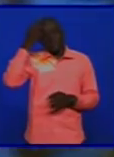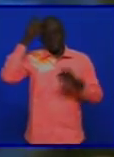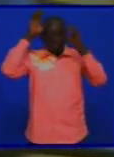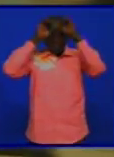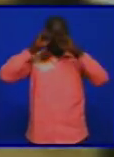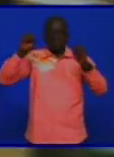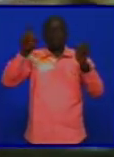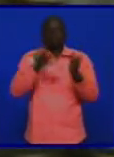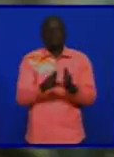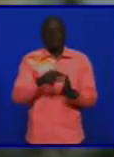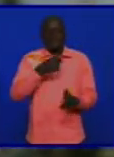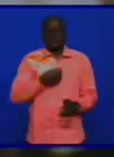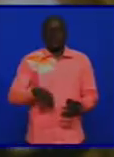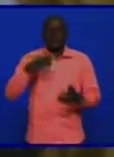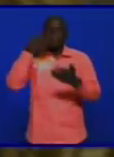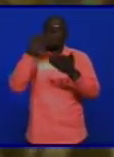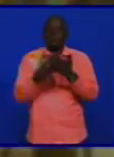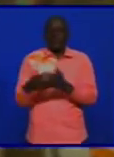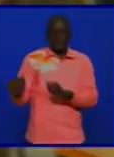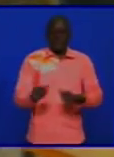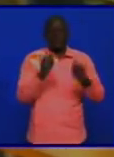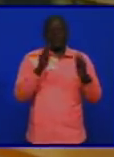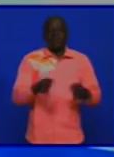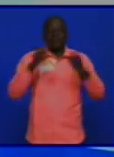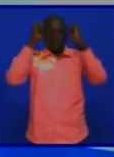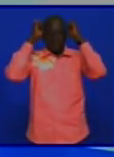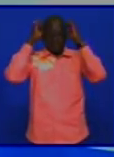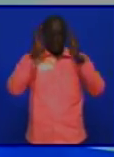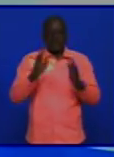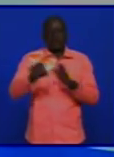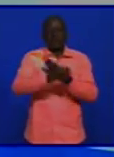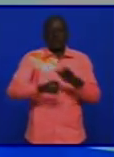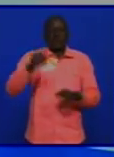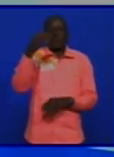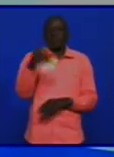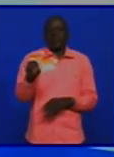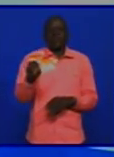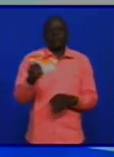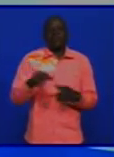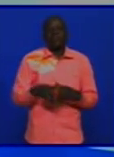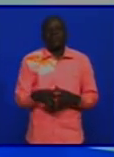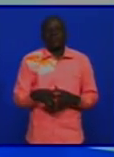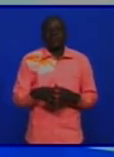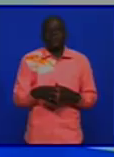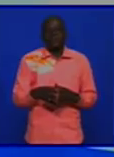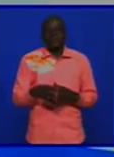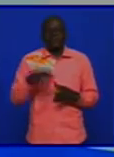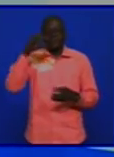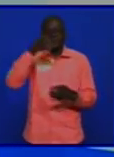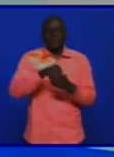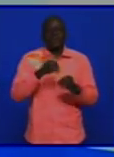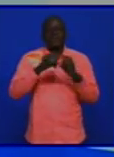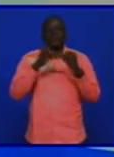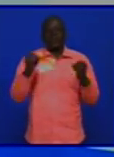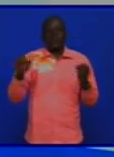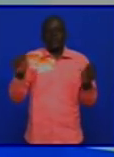souhaite une bonne année scolaire à tous les acteurs du système éducatif du Sud-Ouest. Un bol d'air dans ce journal avec la